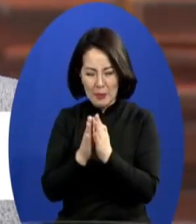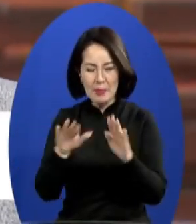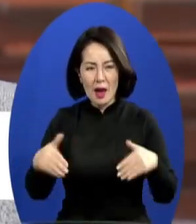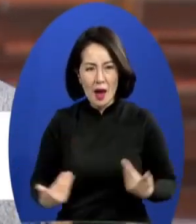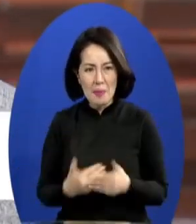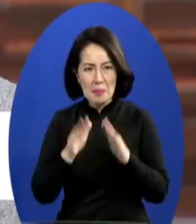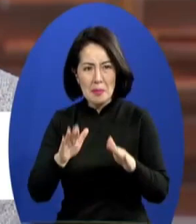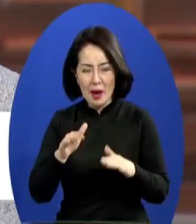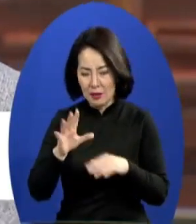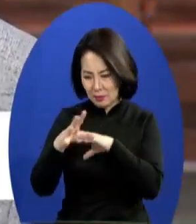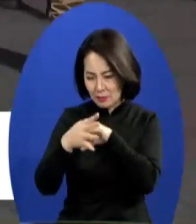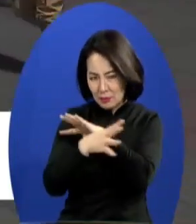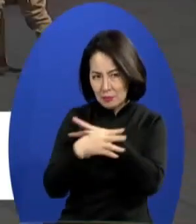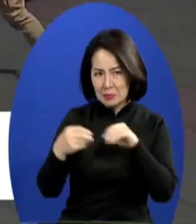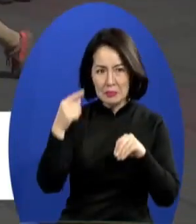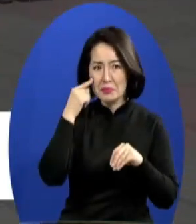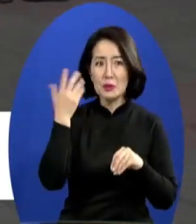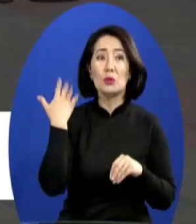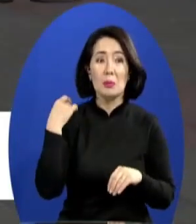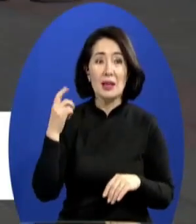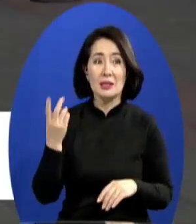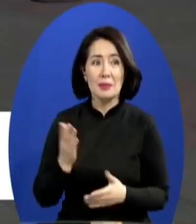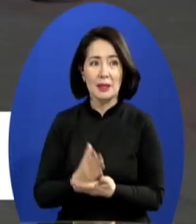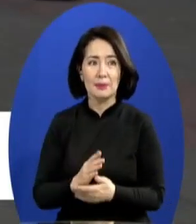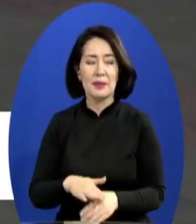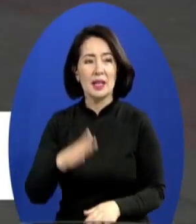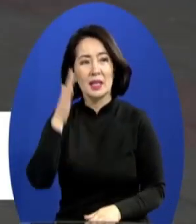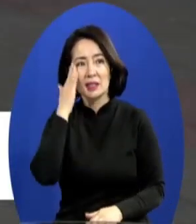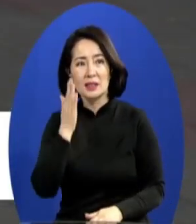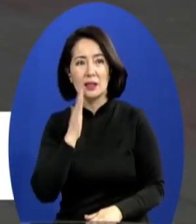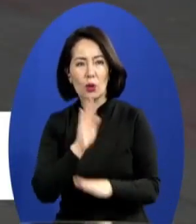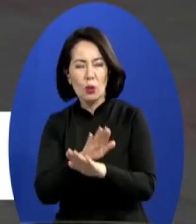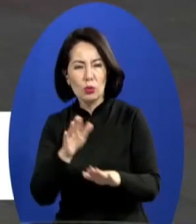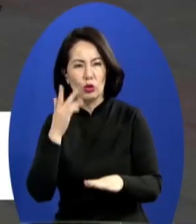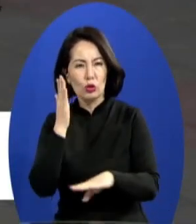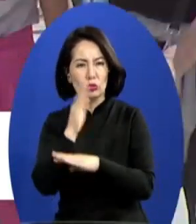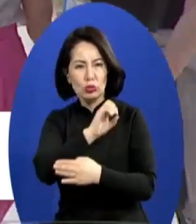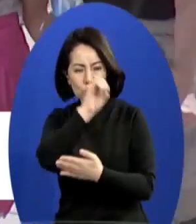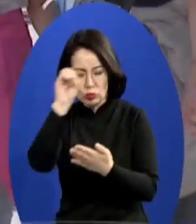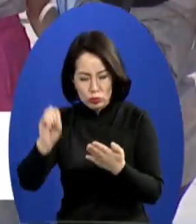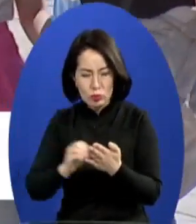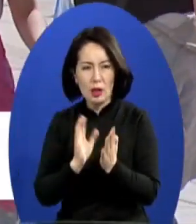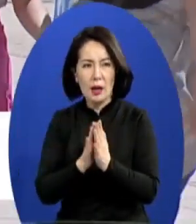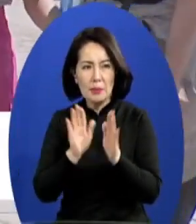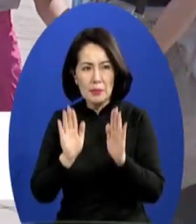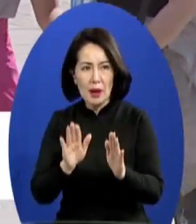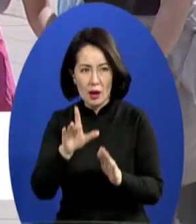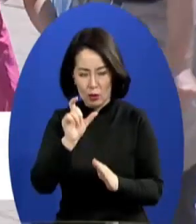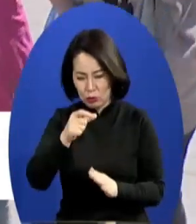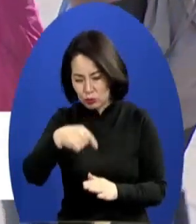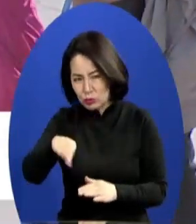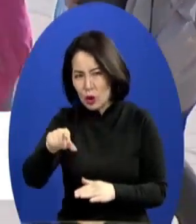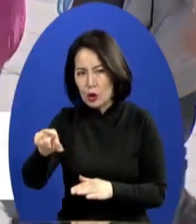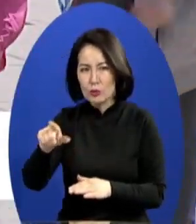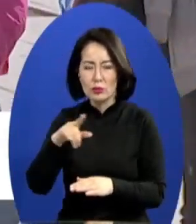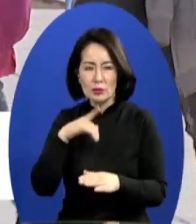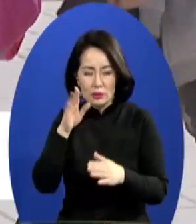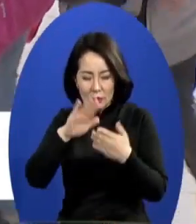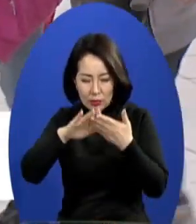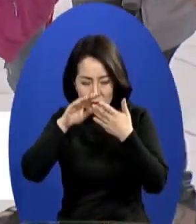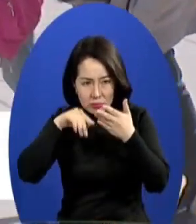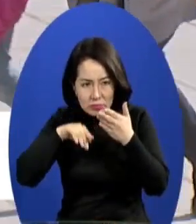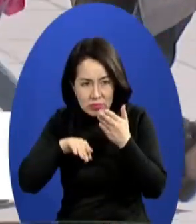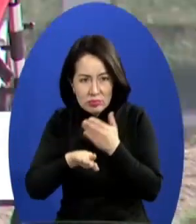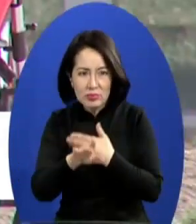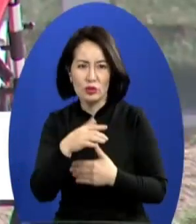мөртлөөс мэддгүй л исэн байгаа байхгүй тий. Эцэг эхчүүд хүүхэдтэйгээ заавал өдөржин хамт байснараа тэднийг танин мэдэж дотоод ертөнцийн рүү нэвтрнэ гэсэн